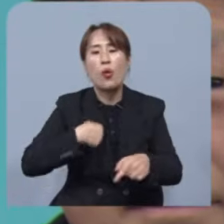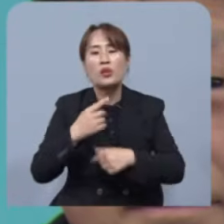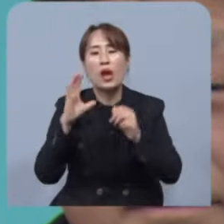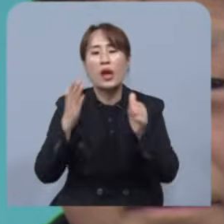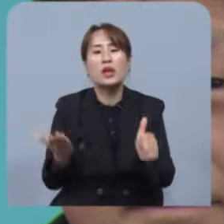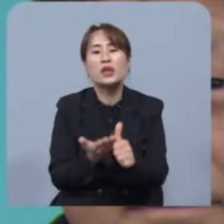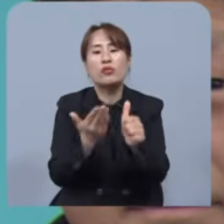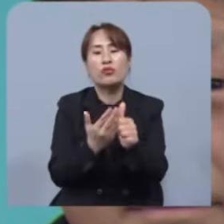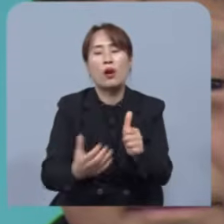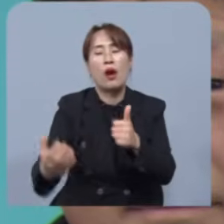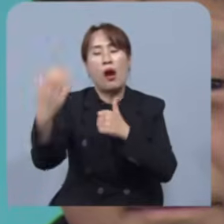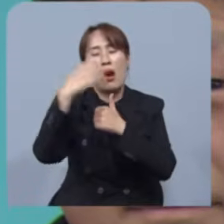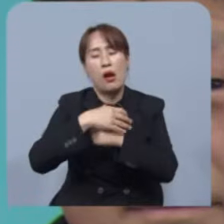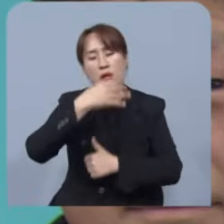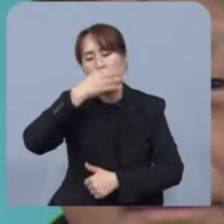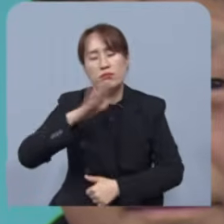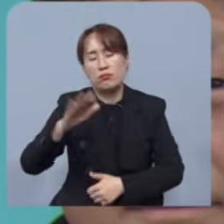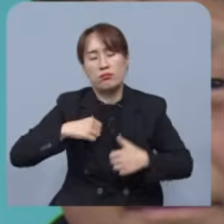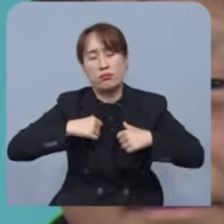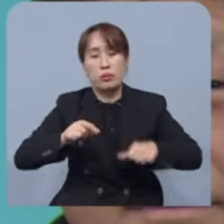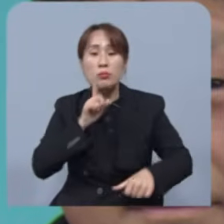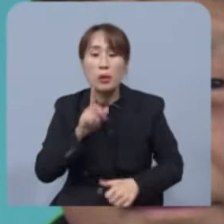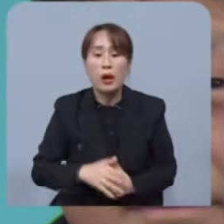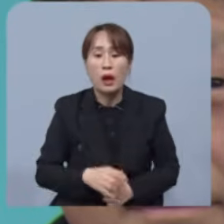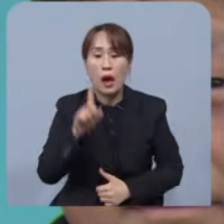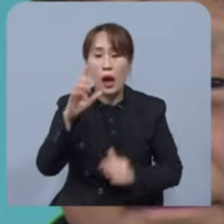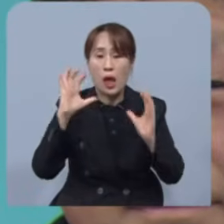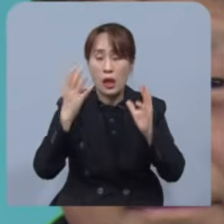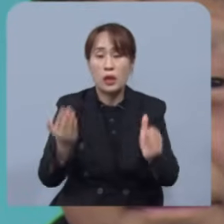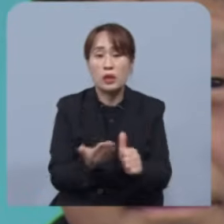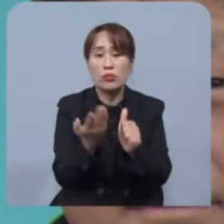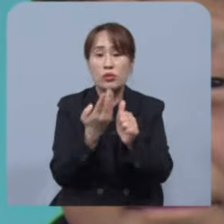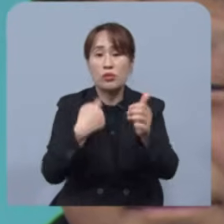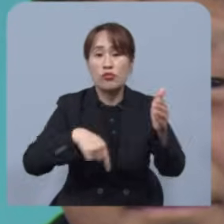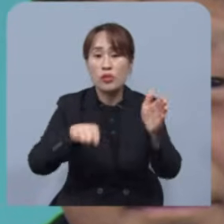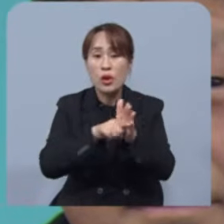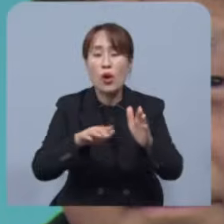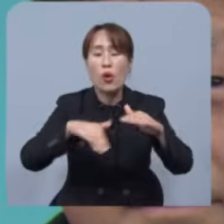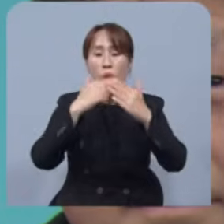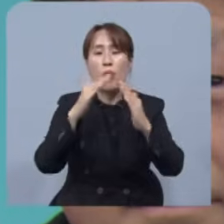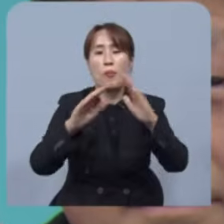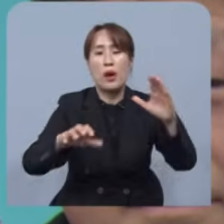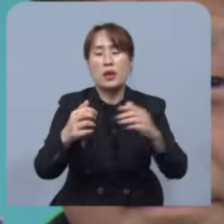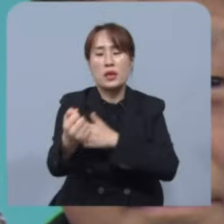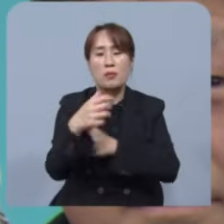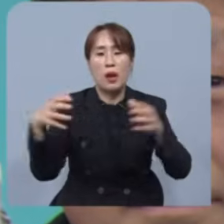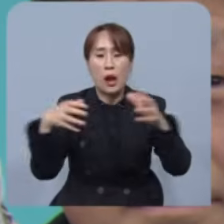놓이는 상황이 두렵다고 했습니다. 한 아이를 키우기 위해서 온 마을이